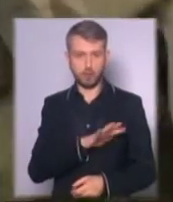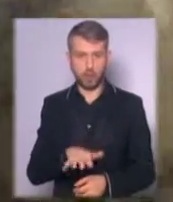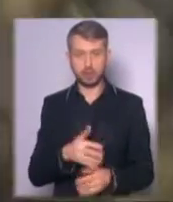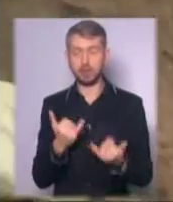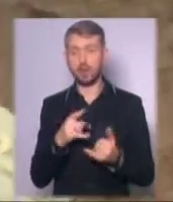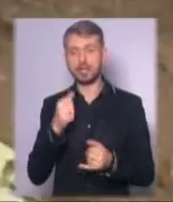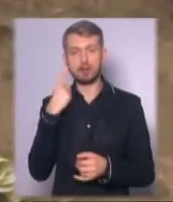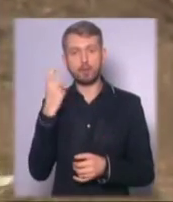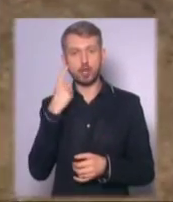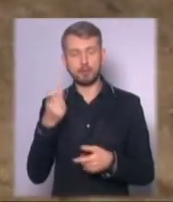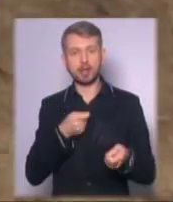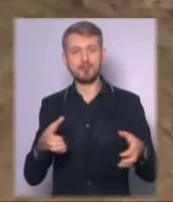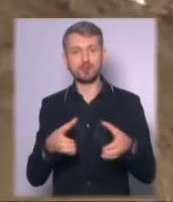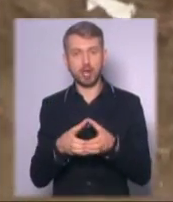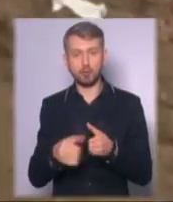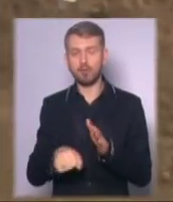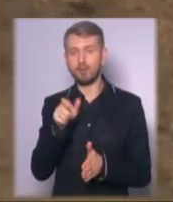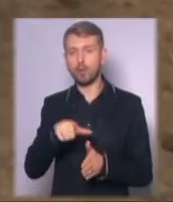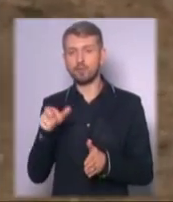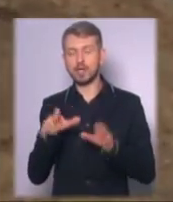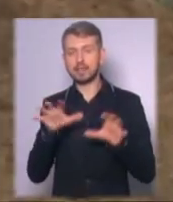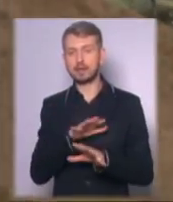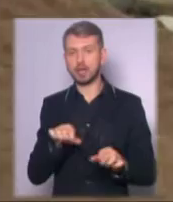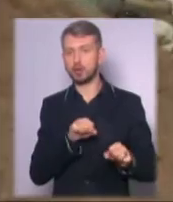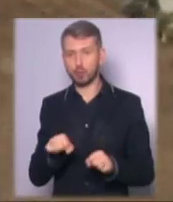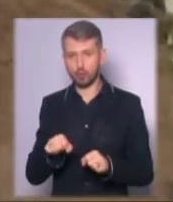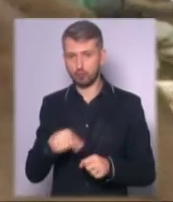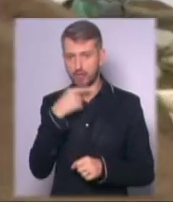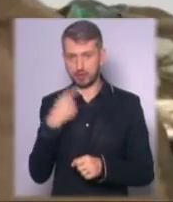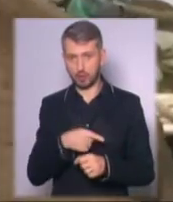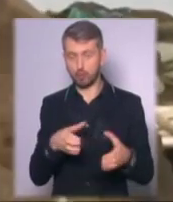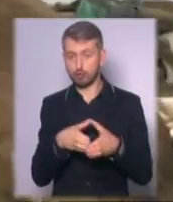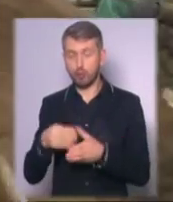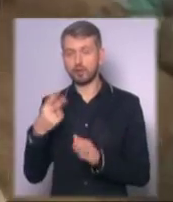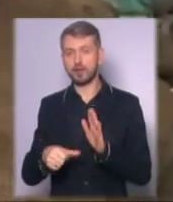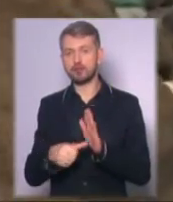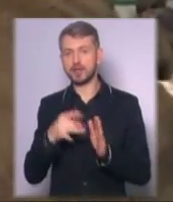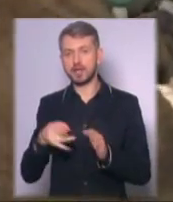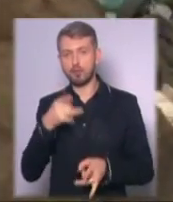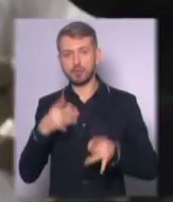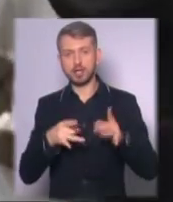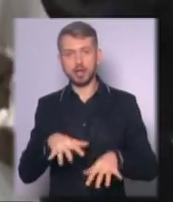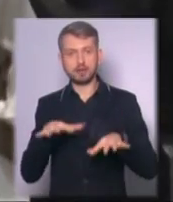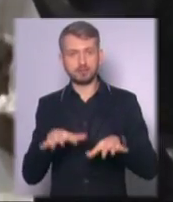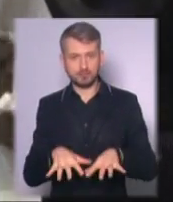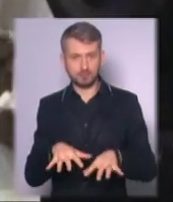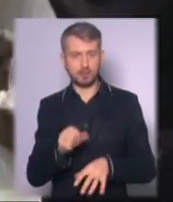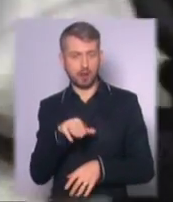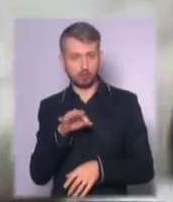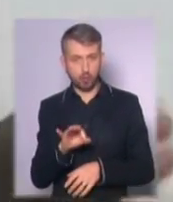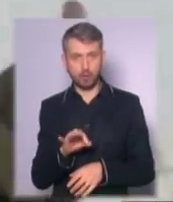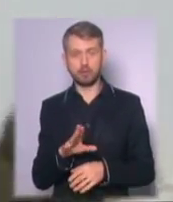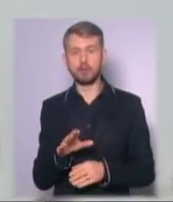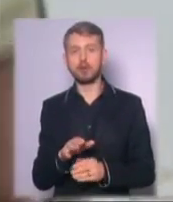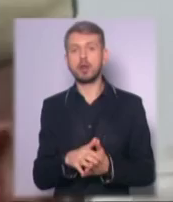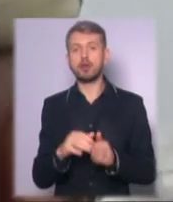за повідомленням штабу, бойовики незаконних проросійських угруповань 26 разів обстріляли позиції сил АТО. Зокрема, 16 на Донецькому